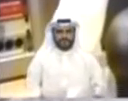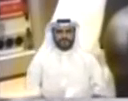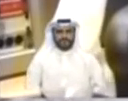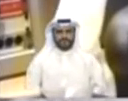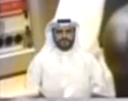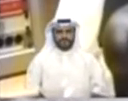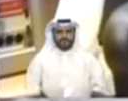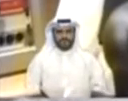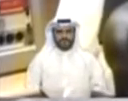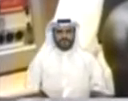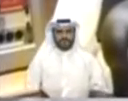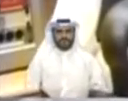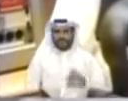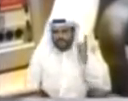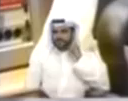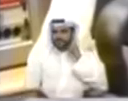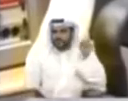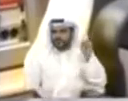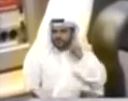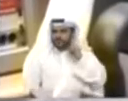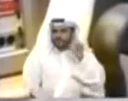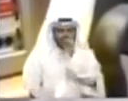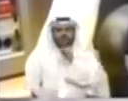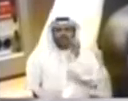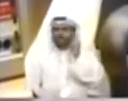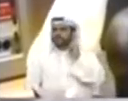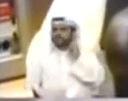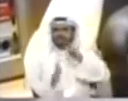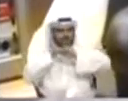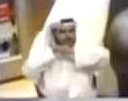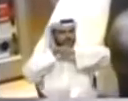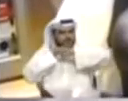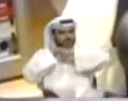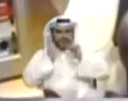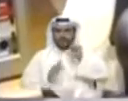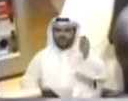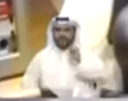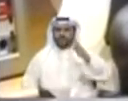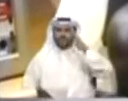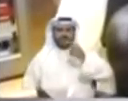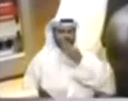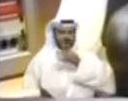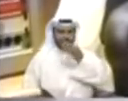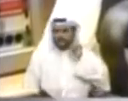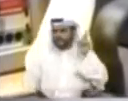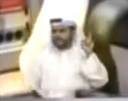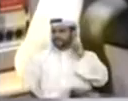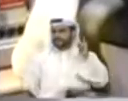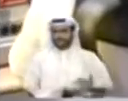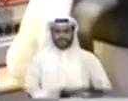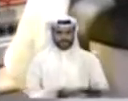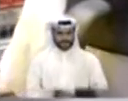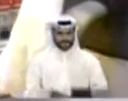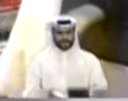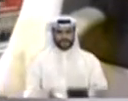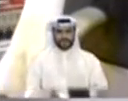انا عندي تحيه حيل كبيره خالد لتلفزيون الكويت، الزملاء في تلفزيون الكويت على جهودهم المبذوله، شكرا اكيد لتغطيه حلقه اليوم من